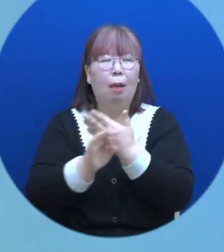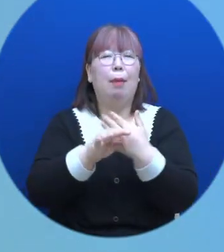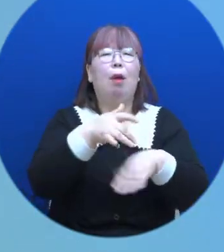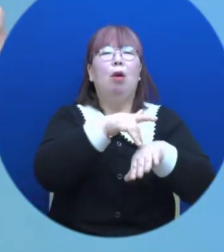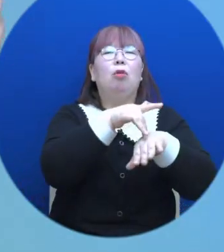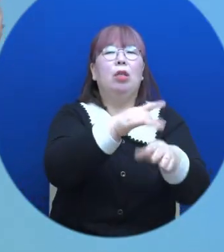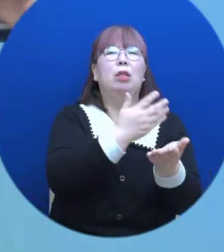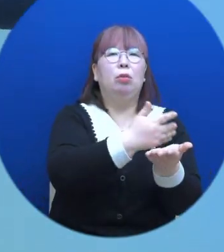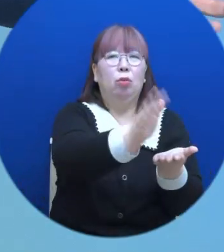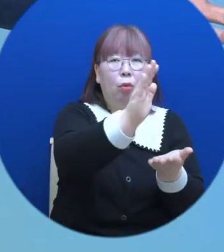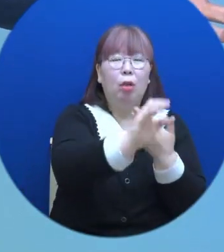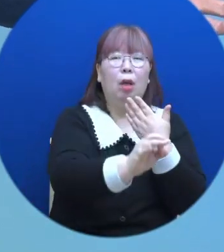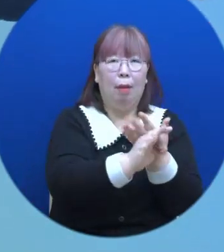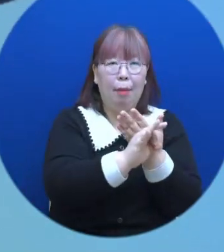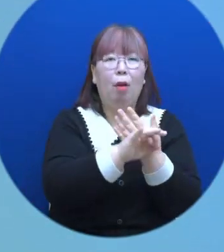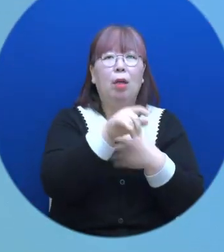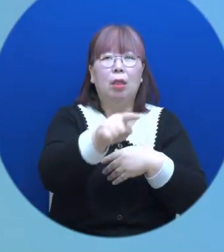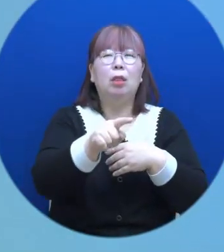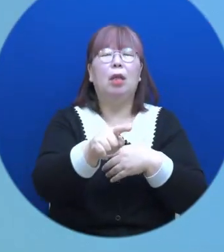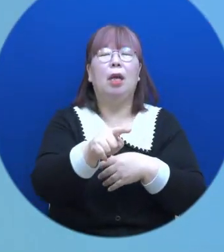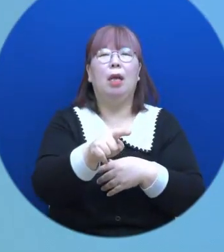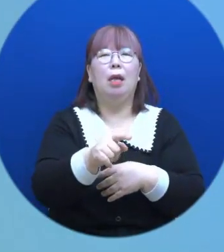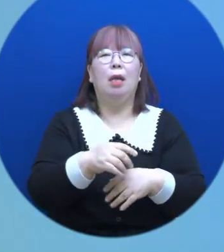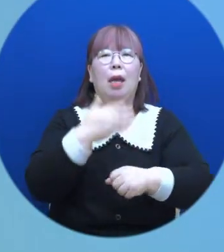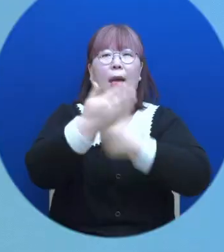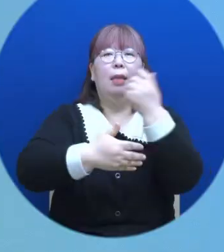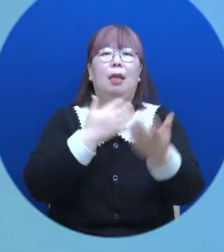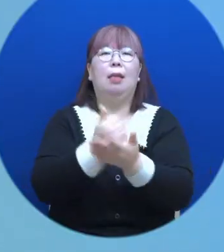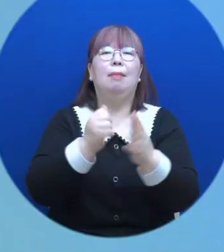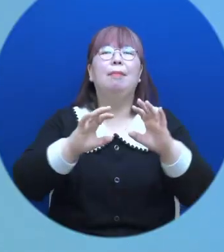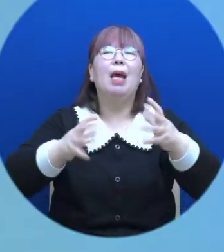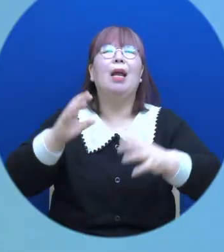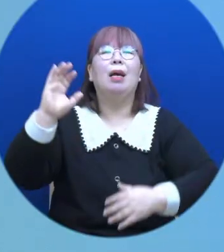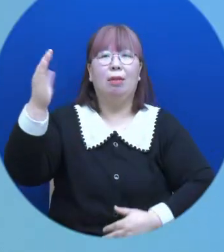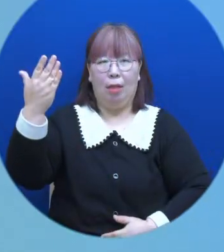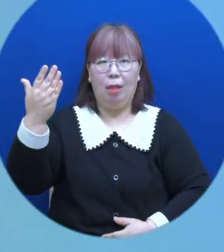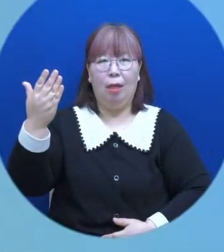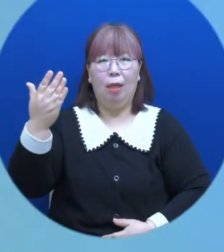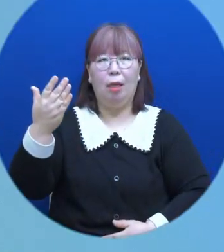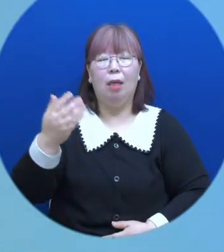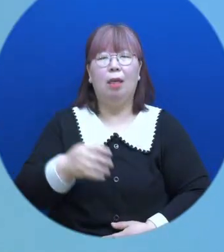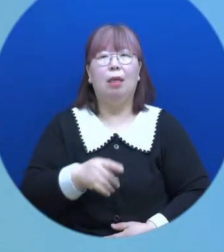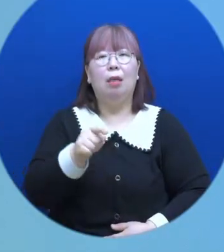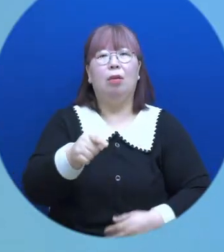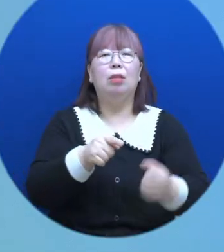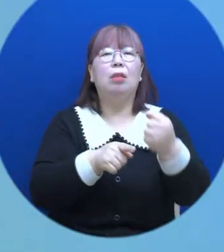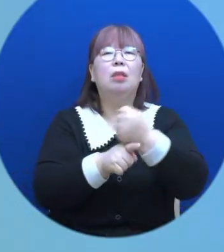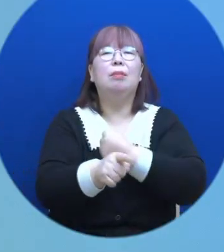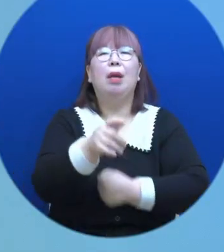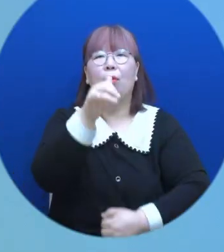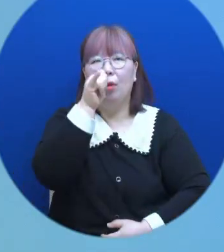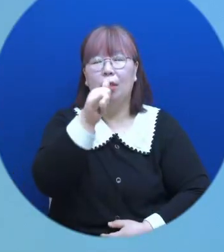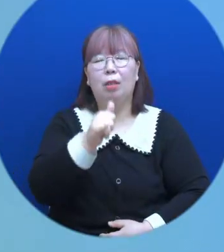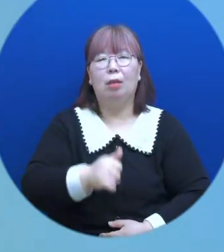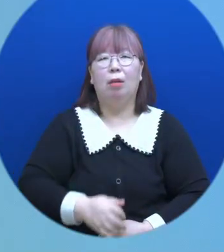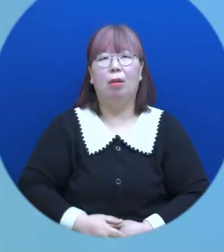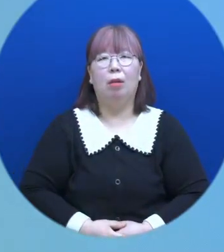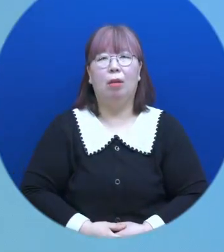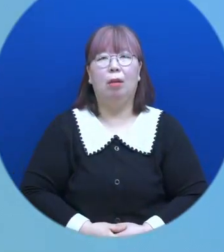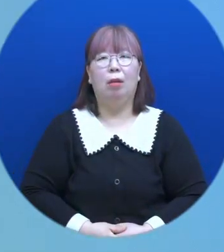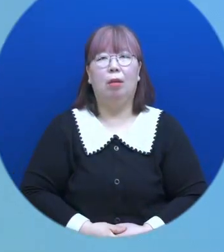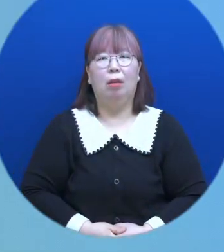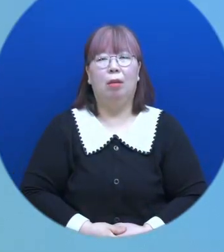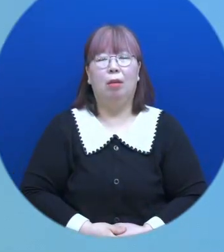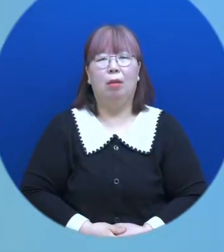쫓겨나간다면 그 자체가 무엇이다? 그게 천국이다. 그게 하나님 나라다. 이것을 말씀을 하고 있는